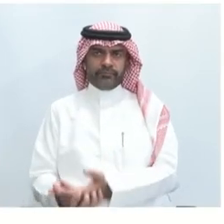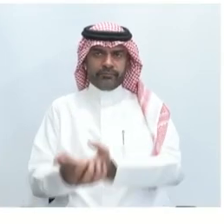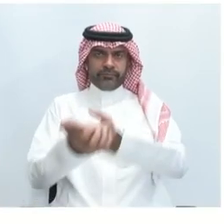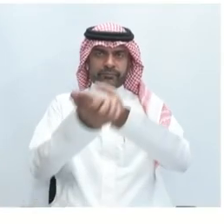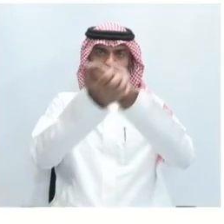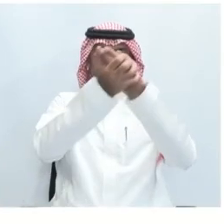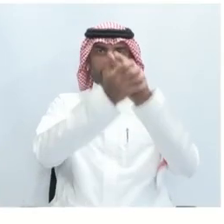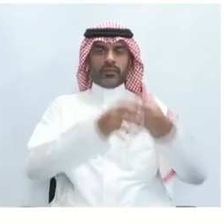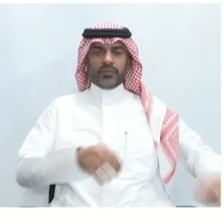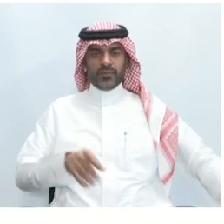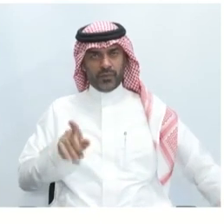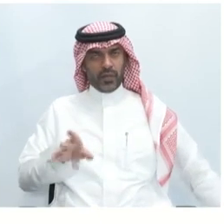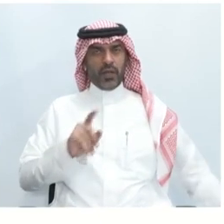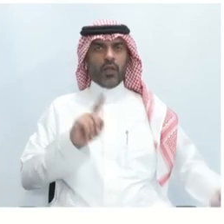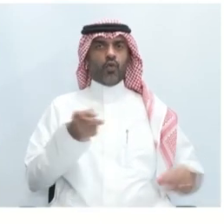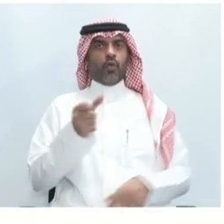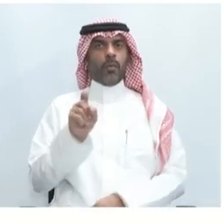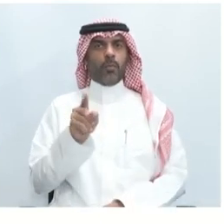باذرع ثابته